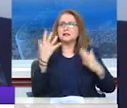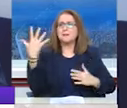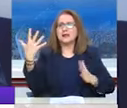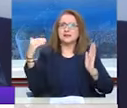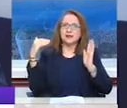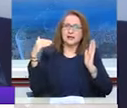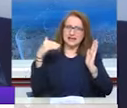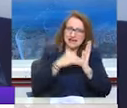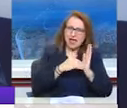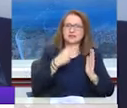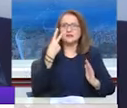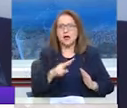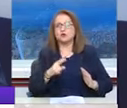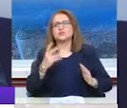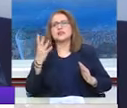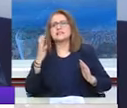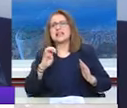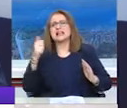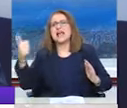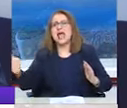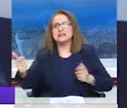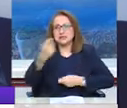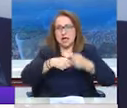295.246 επιχειρήσεις που αφορούν